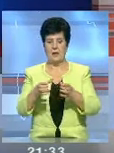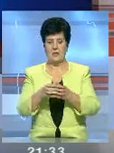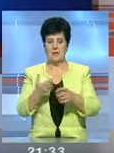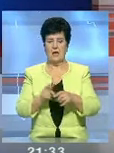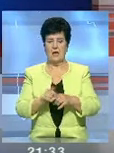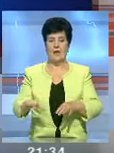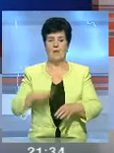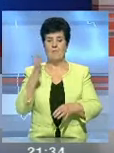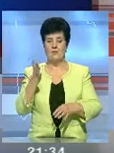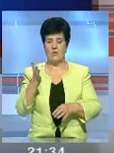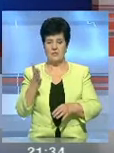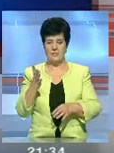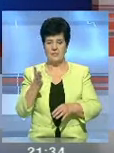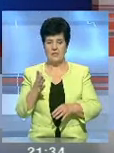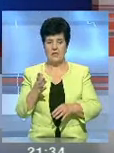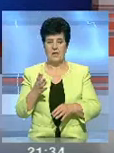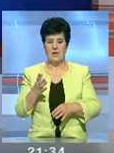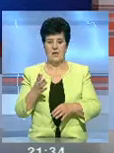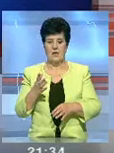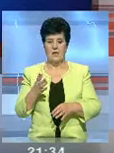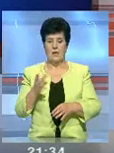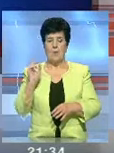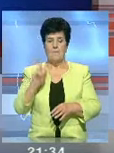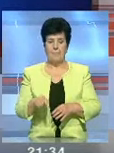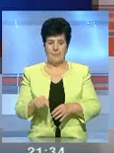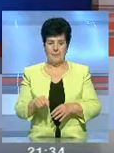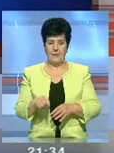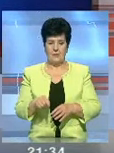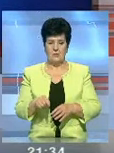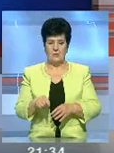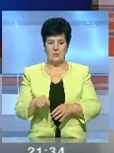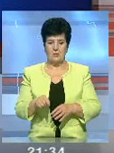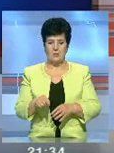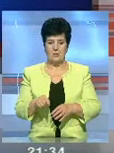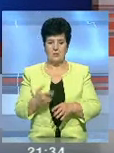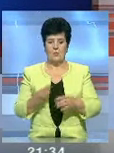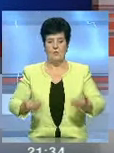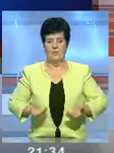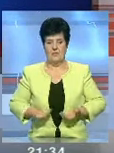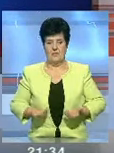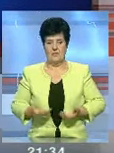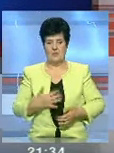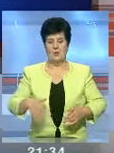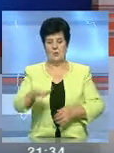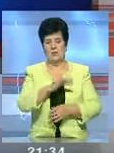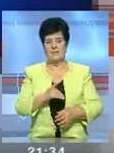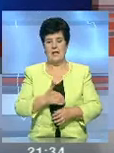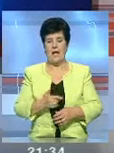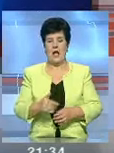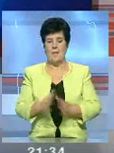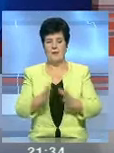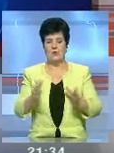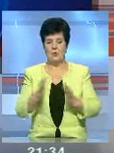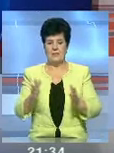toate partidele care au fost la putere, pentru îmbunătățirea vieții noastre, a majorităților.